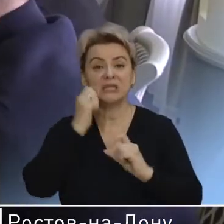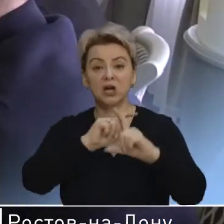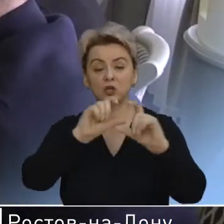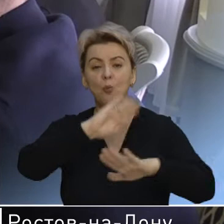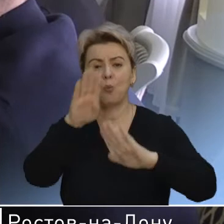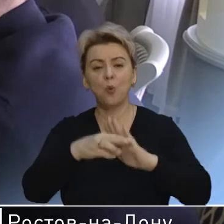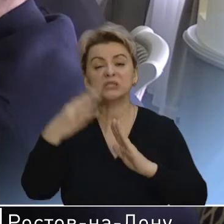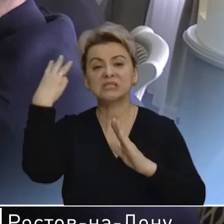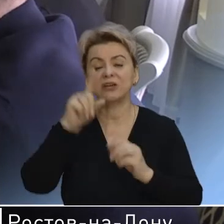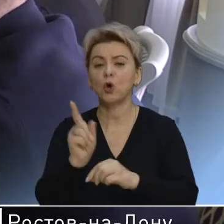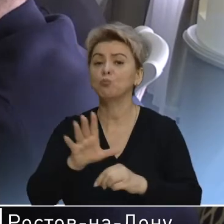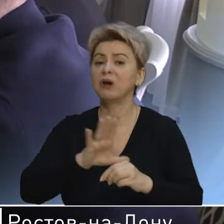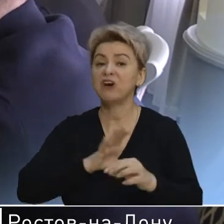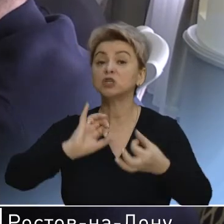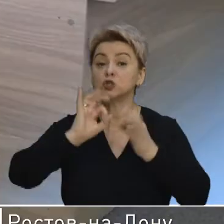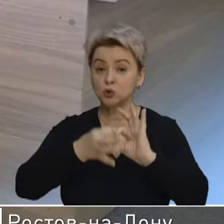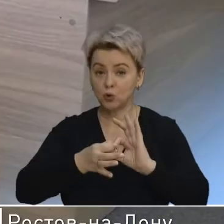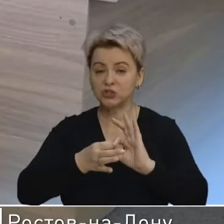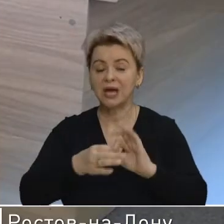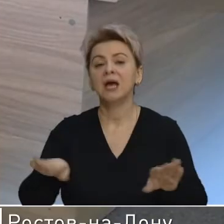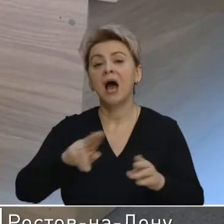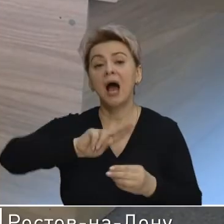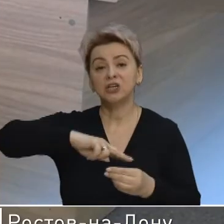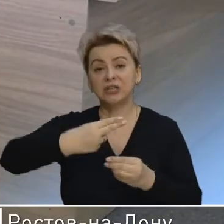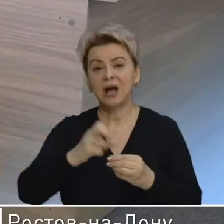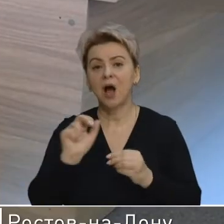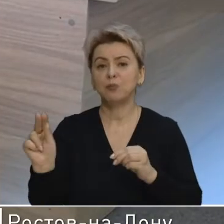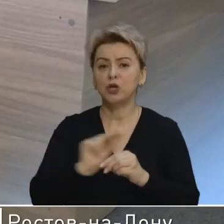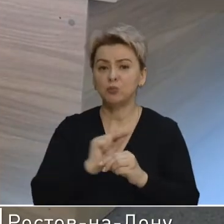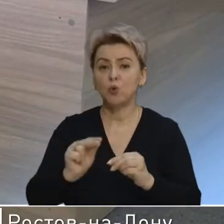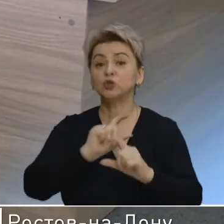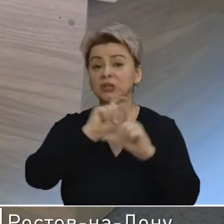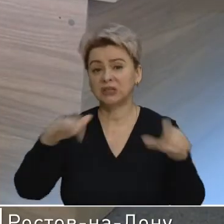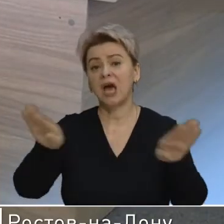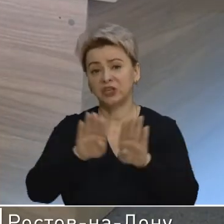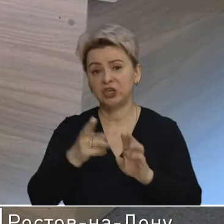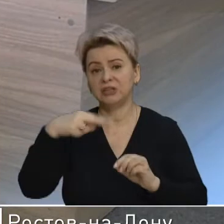под современные нормы бывает сложно. Альтернатива капремонту – модульные ДК.